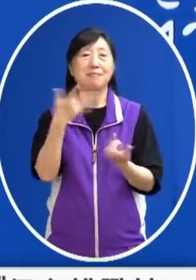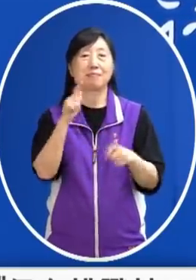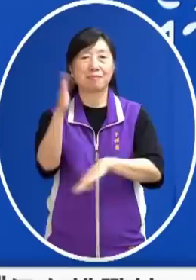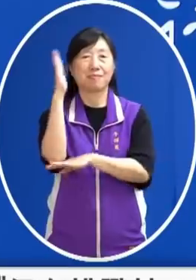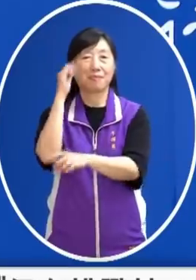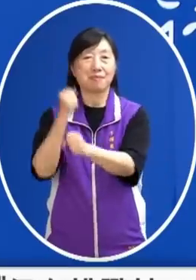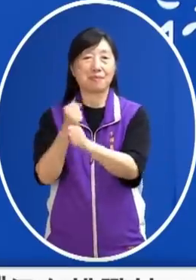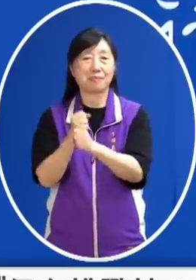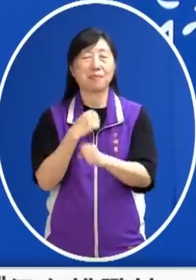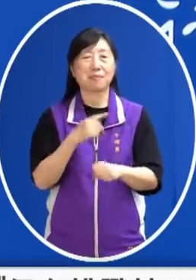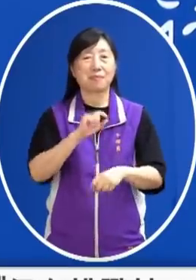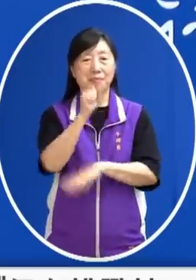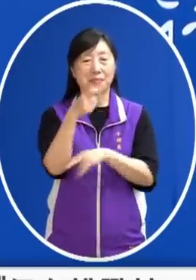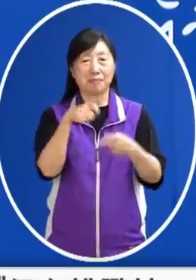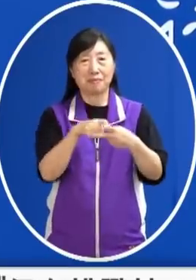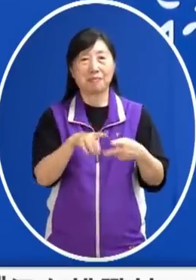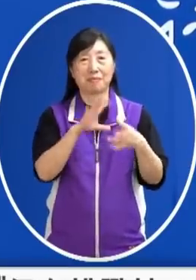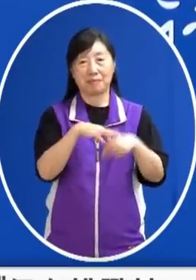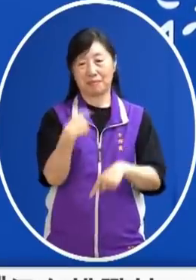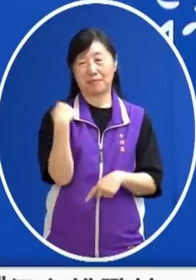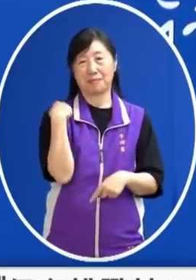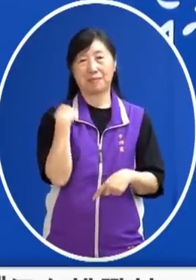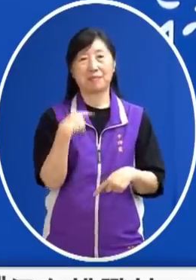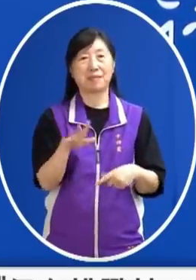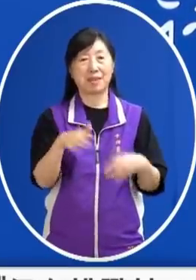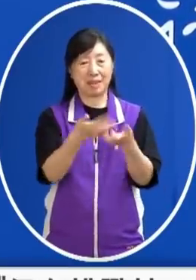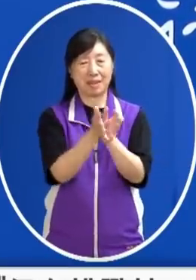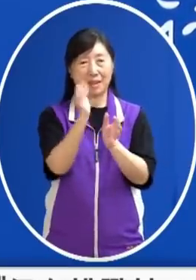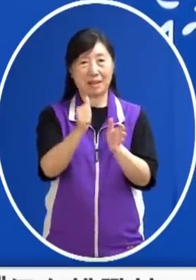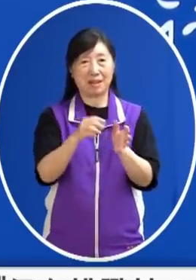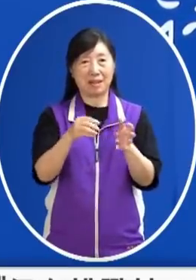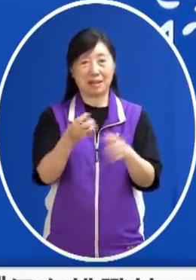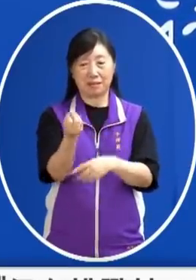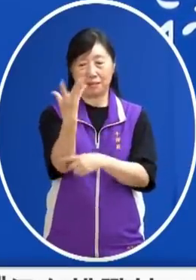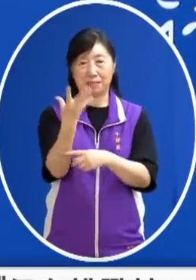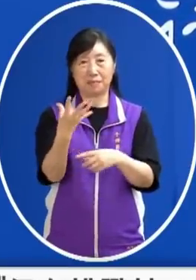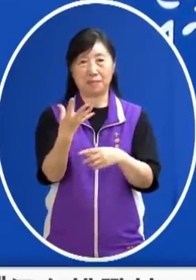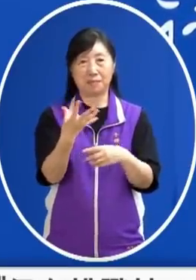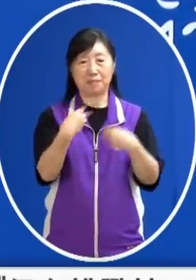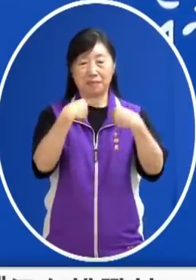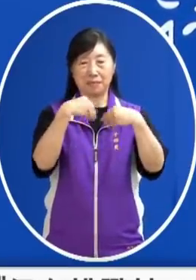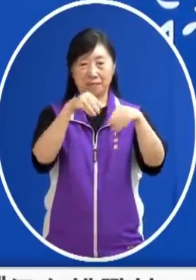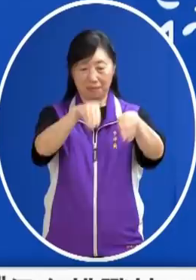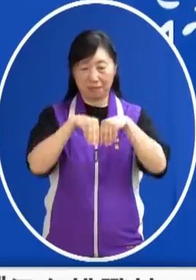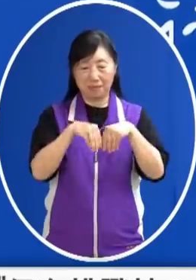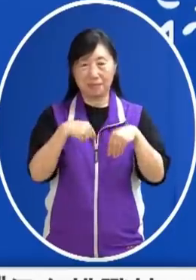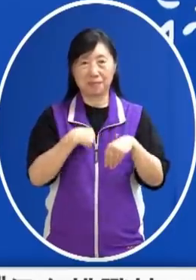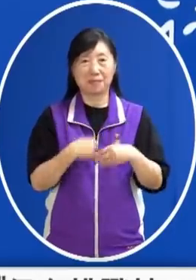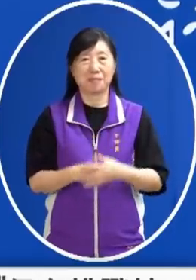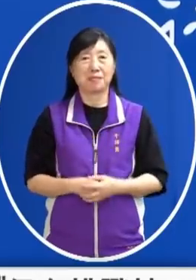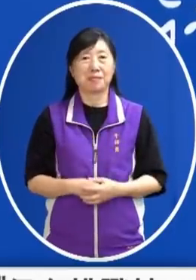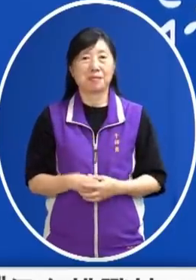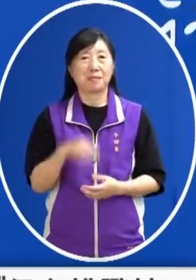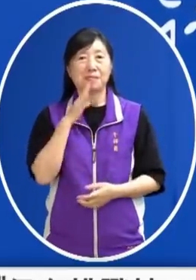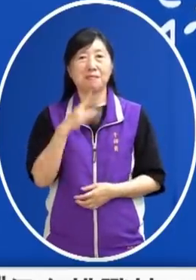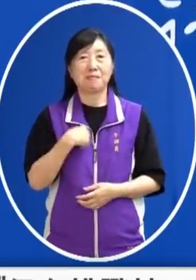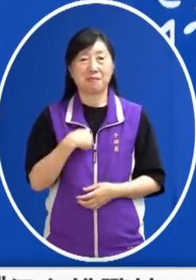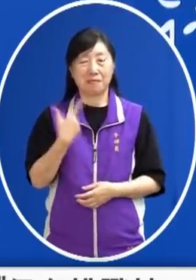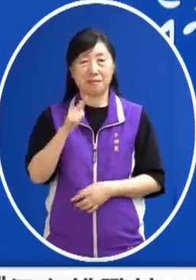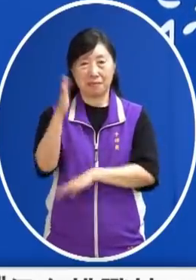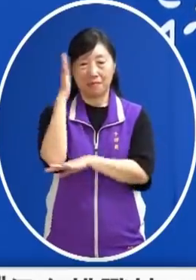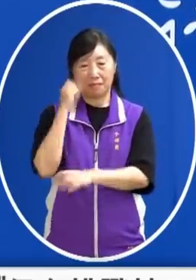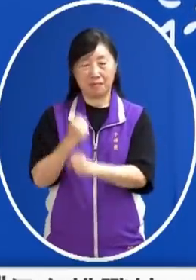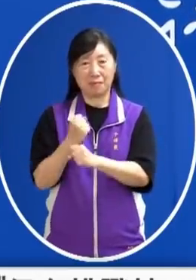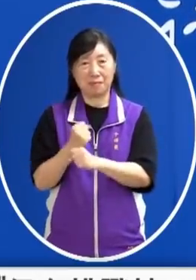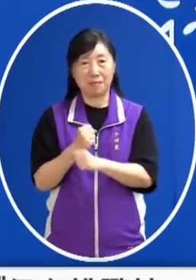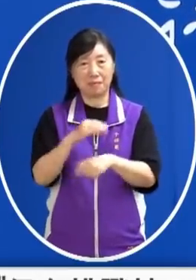以谢谢部长昨天把那个花送给这个五位里面唯一的一个非官方人士。